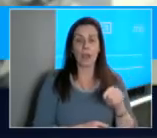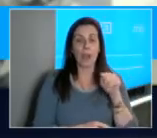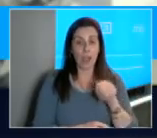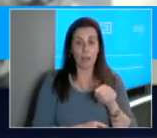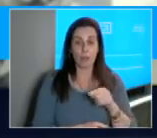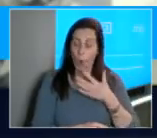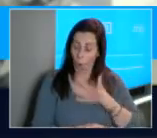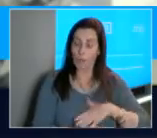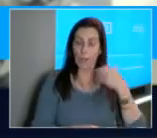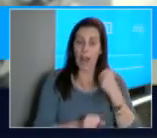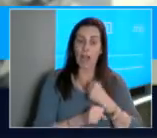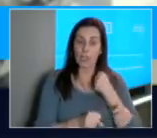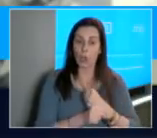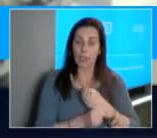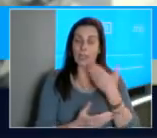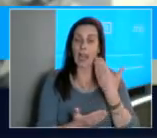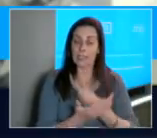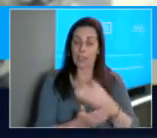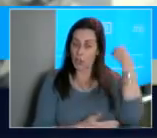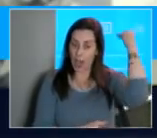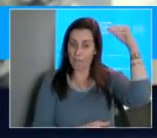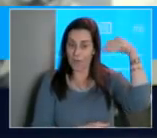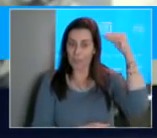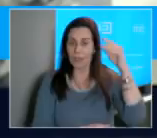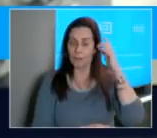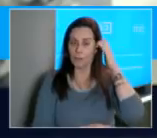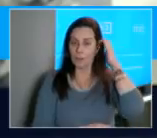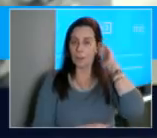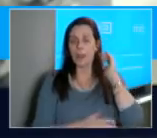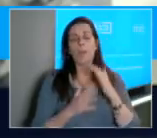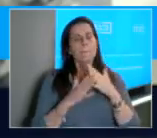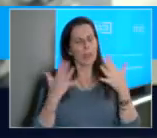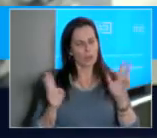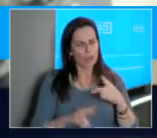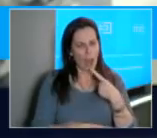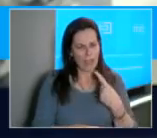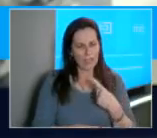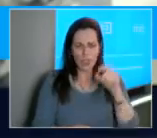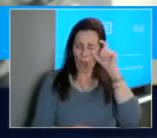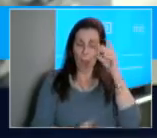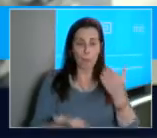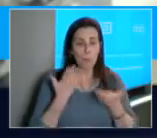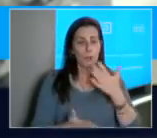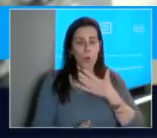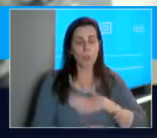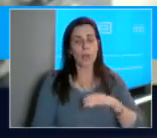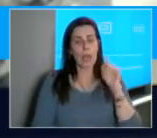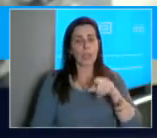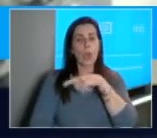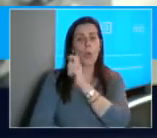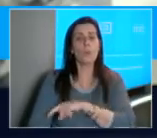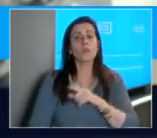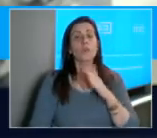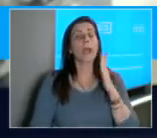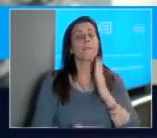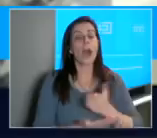אלה שדוחפות לקראת הצעה הזאת, ואני חושבת שבגדול אפשר לומר מזל שאבו מאזן רוצה להגיע לאום כאשר הוא